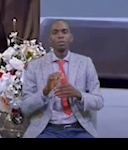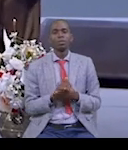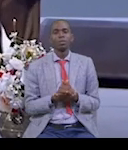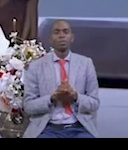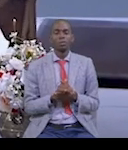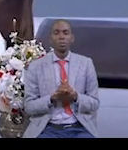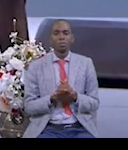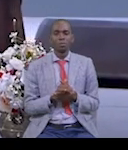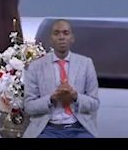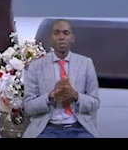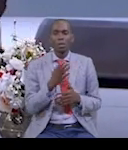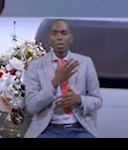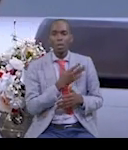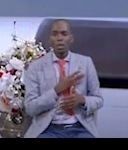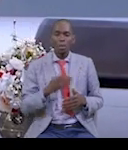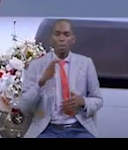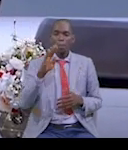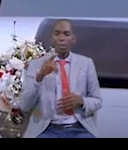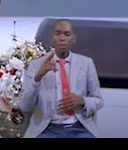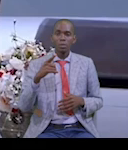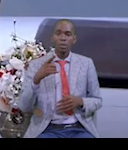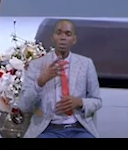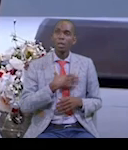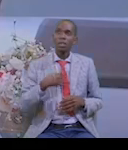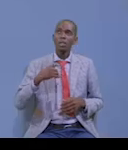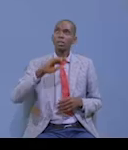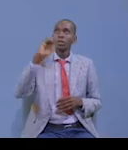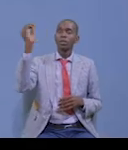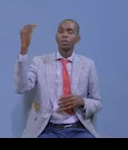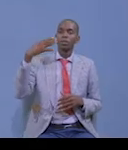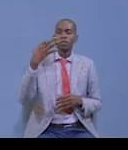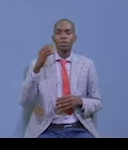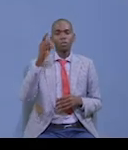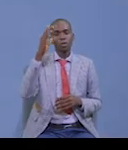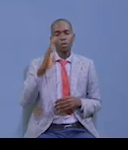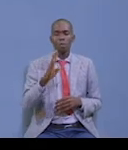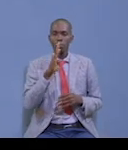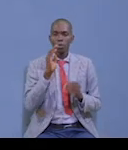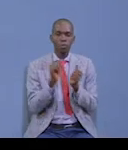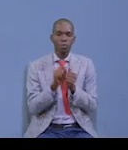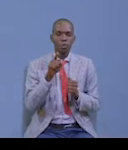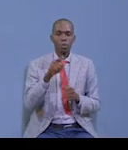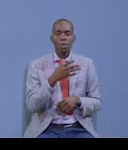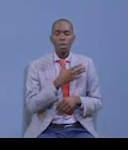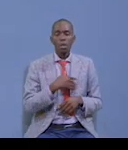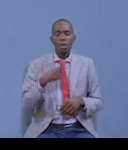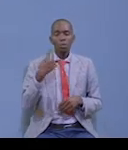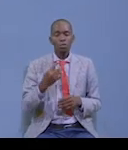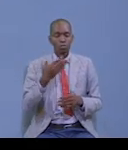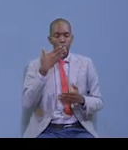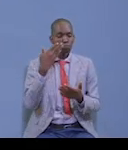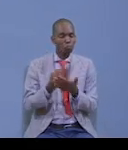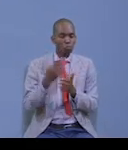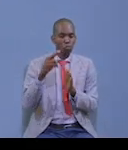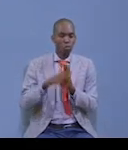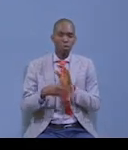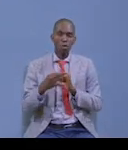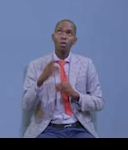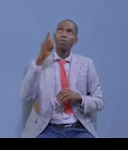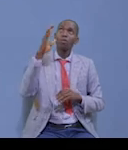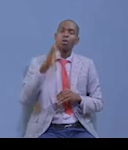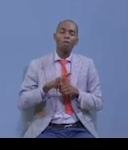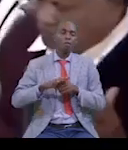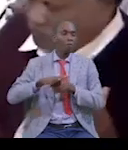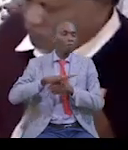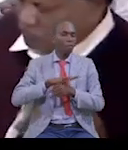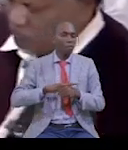ముందుకెళ్తున్నాం. And the grace of God be with you. దేవుని కృప మన మీద ఉండాలి. And the goodness of God fill your life. దేవుని మంచితనం మీ